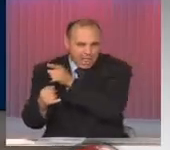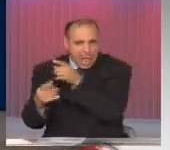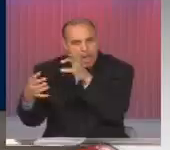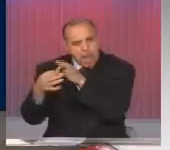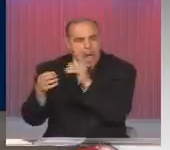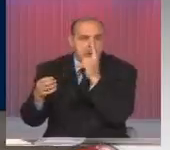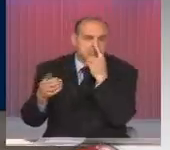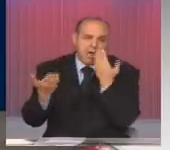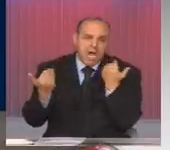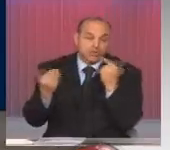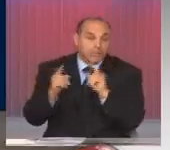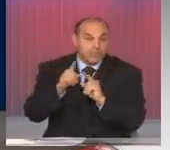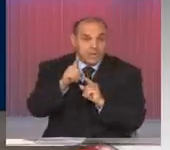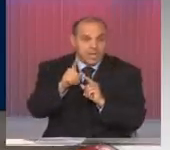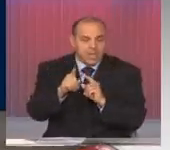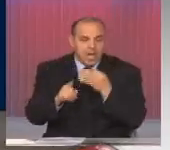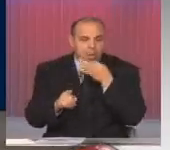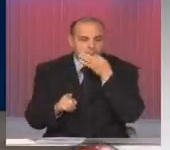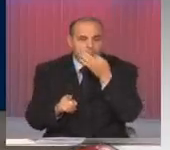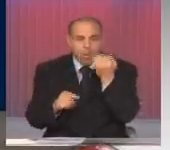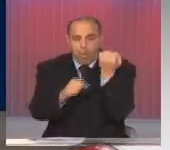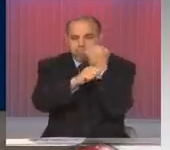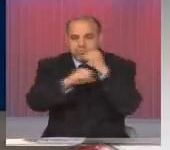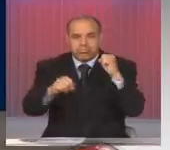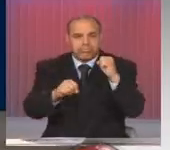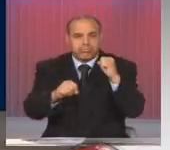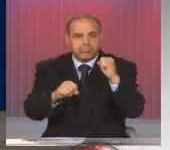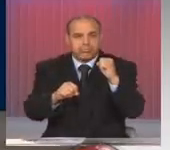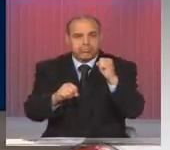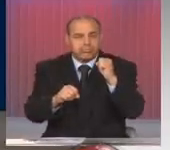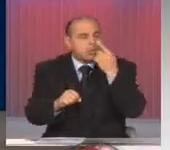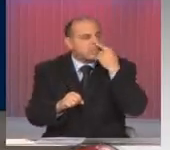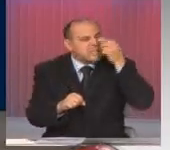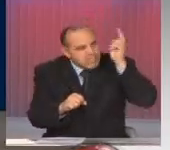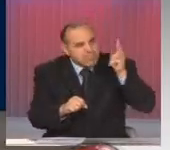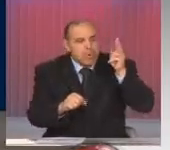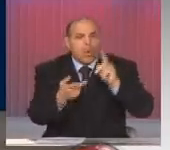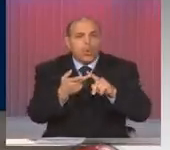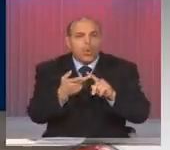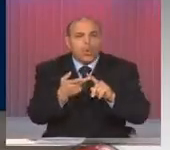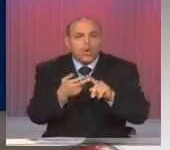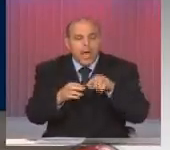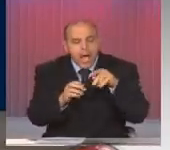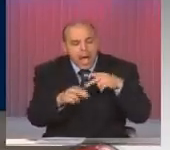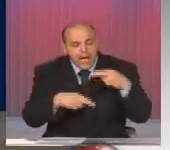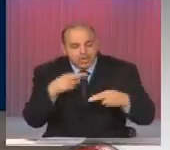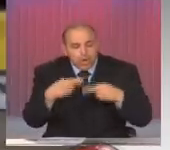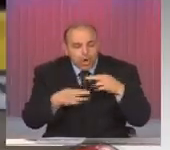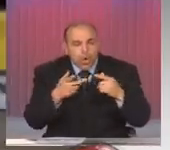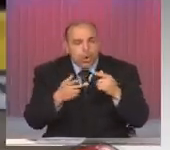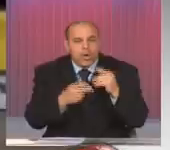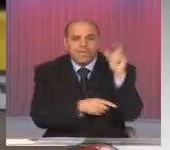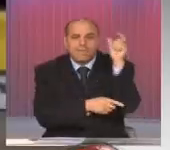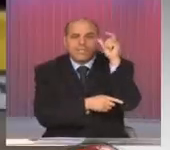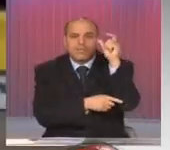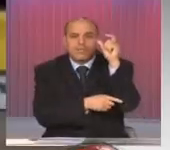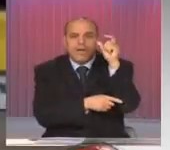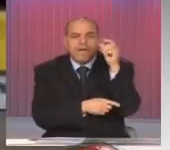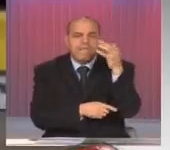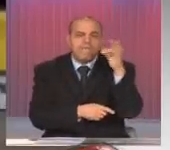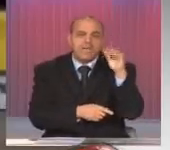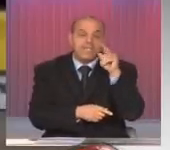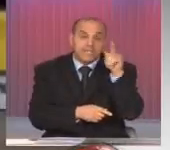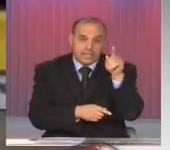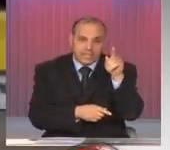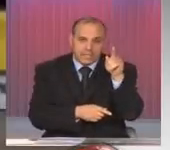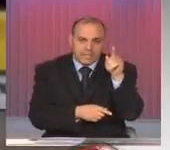إبدو. من جهة أخرى، جد انفجار وصف بالمتعمد أمام أحد المطاعم بالقرب من مسجد في فيل فرانش